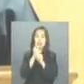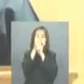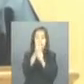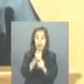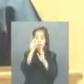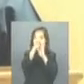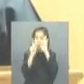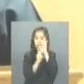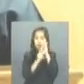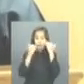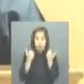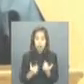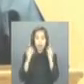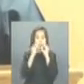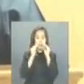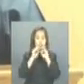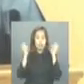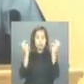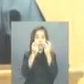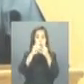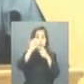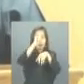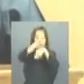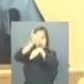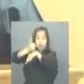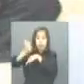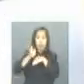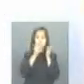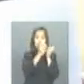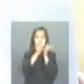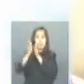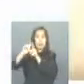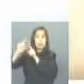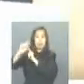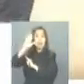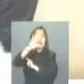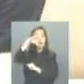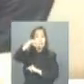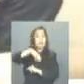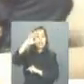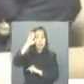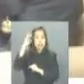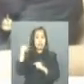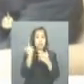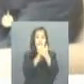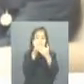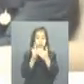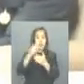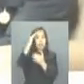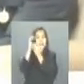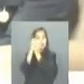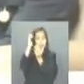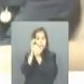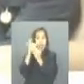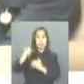ยการเสวนาครั้งนี้ประกอบด้วยผู้บังคับหน่วยระดับสูงของกองพลที่1รักษาพระองค์ผู้แทนจากตำรวจนครบาลอัย